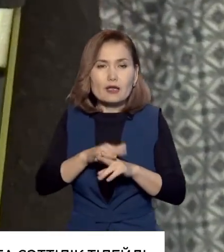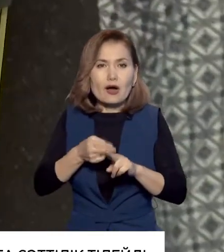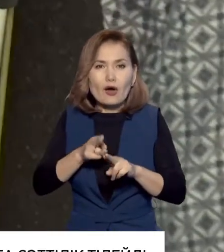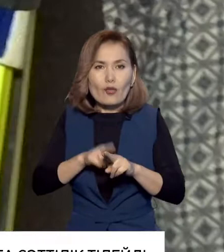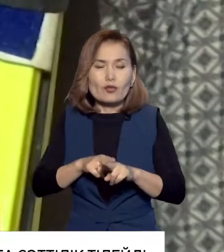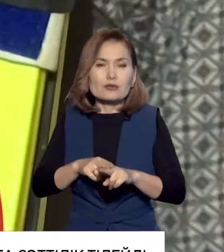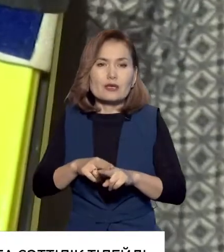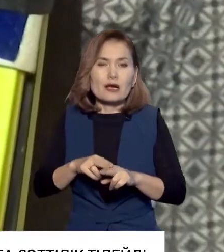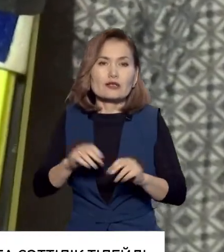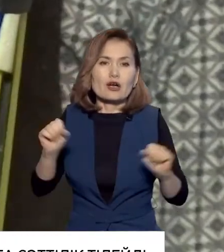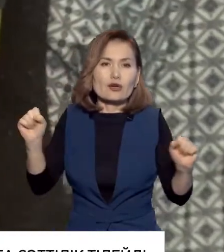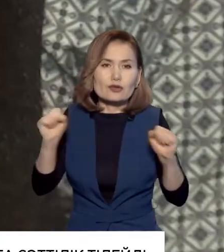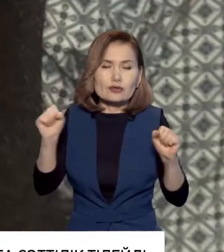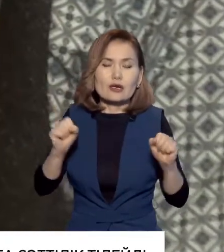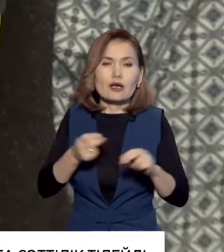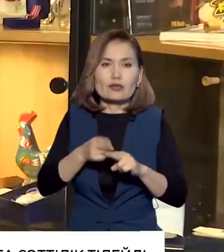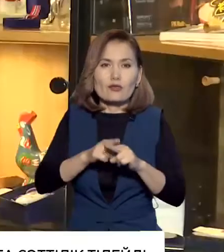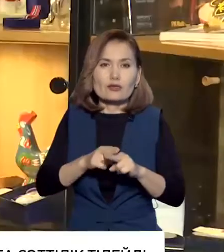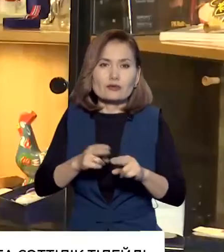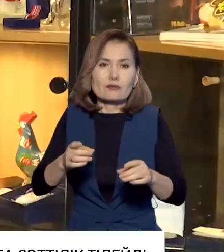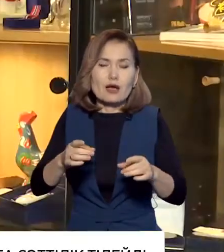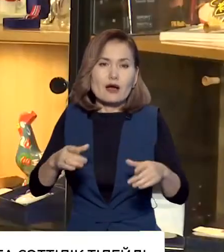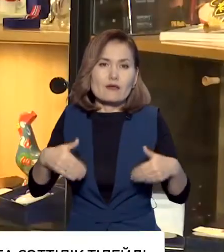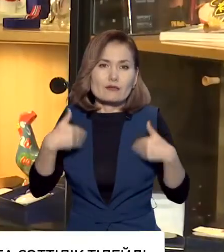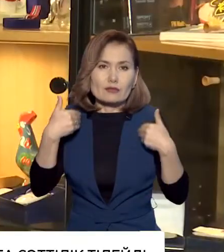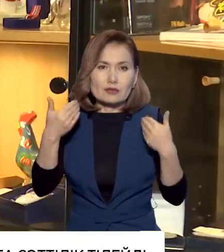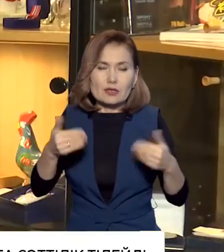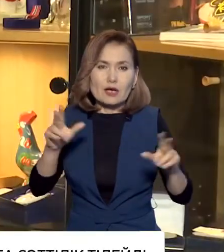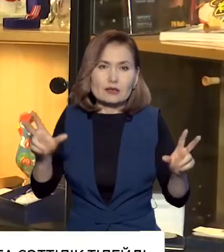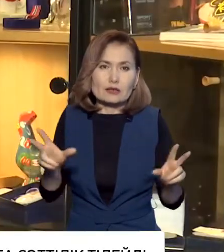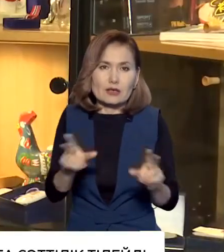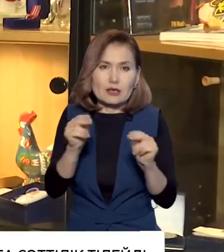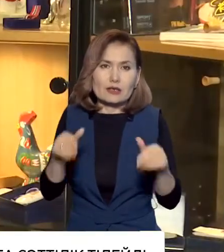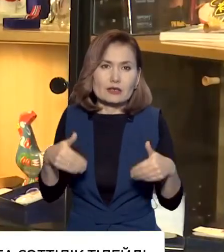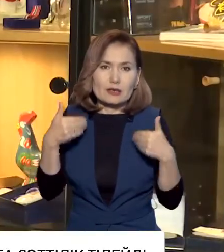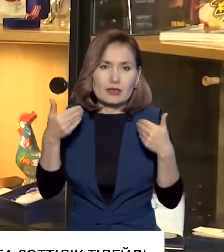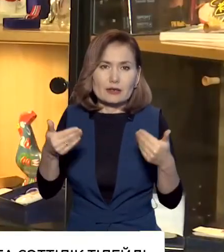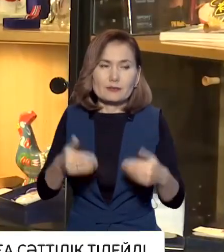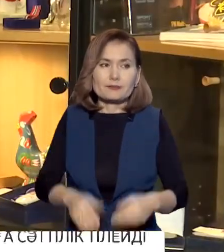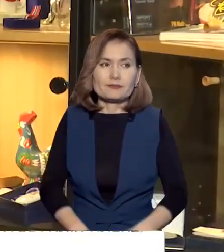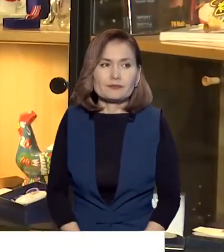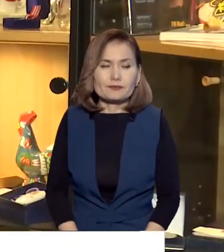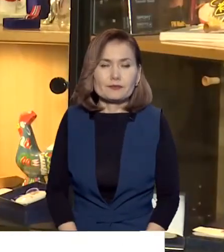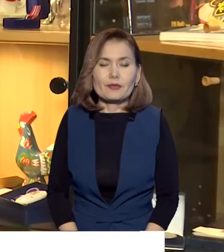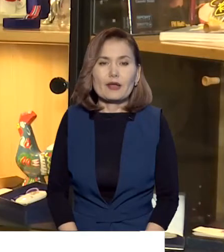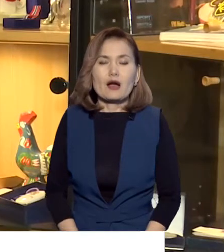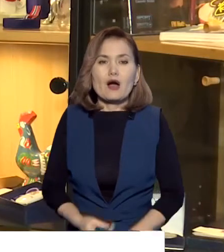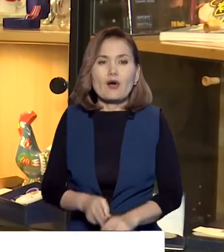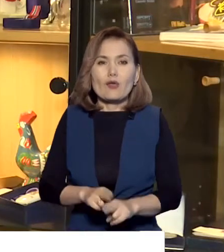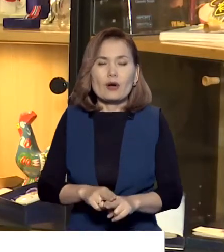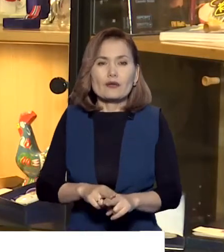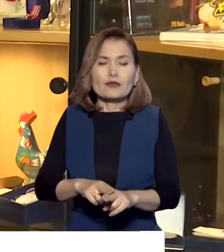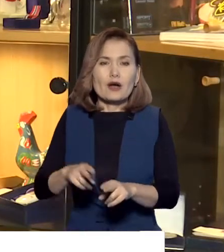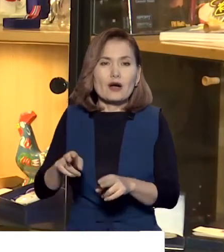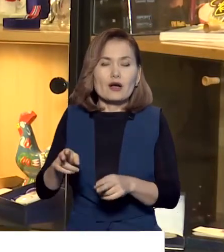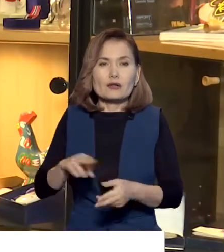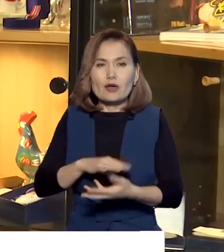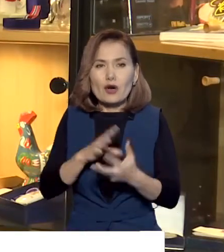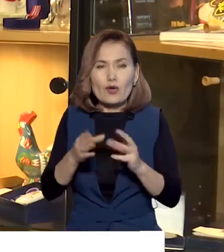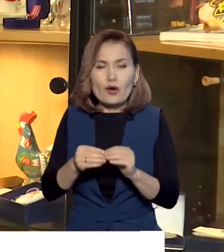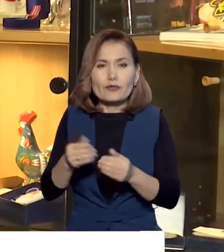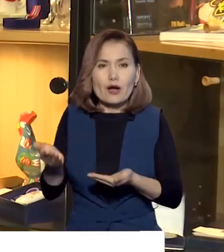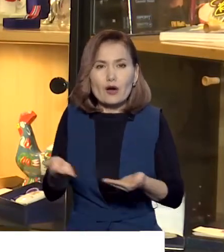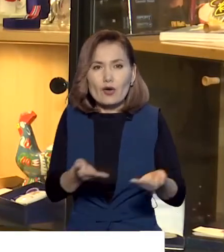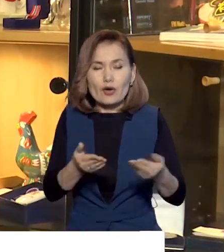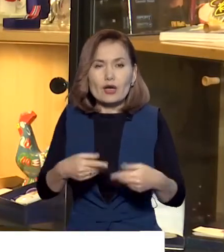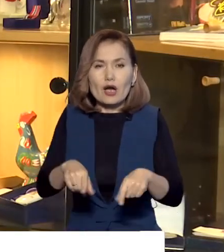қазақстандық спортшылардан үлкен үміт күтеді. Я знаю, что сегодня и во фристайле у нас... Фристайл, коньки, шорт-трек спорттың осы 3 түрі